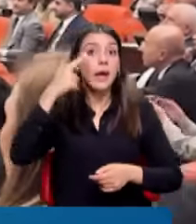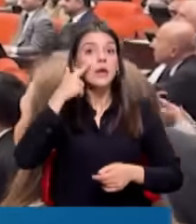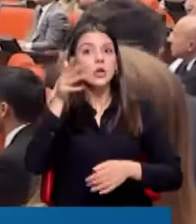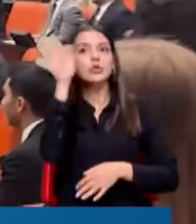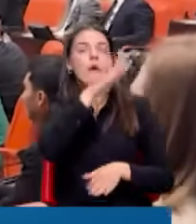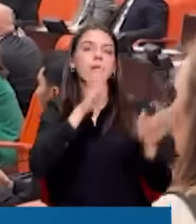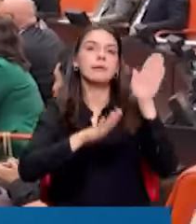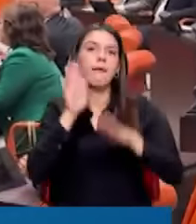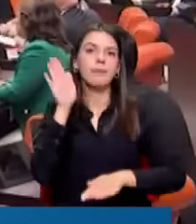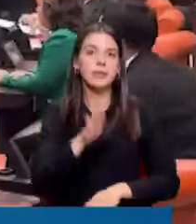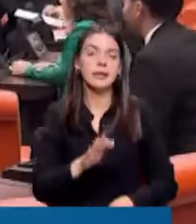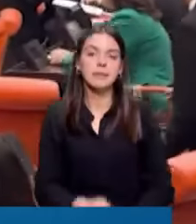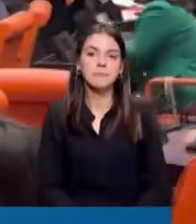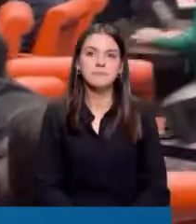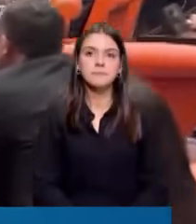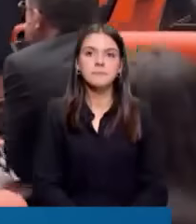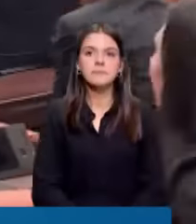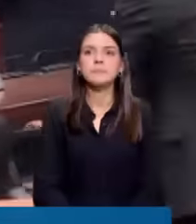saldırı.